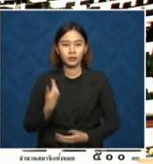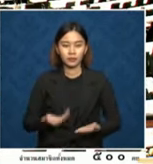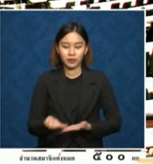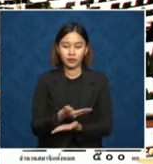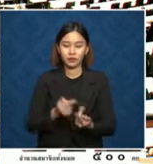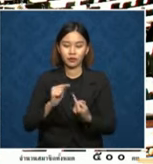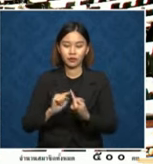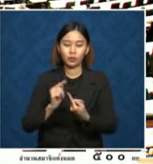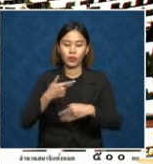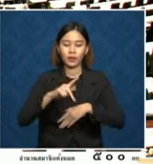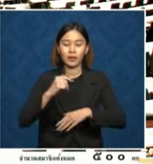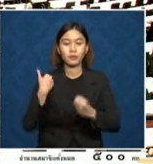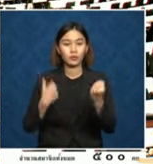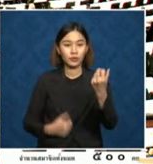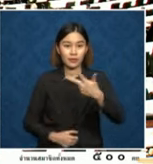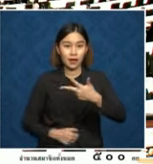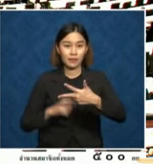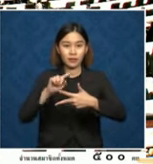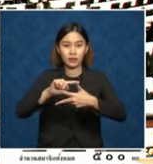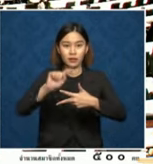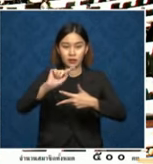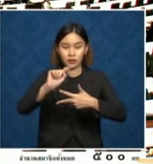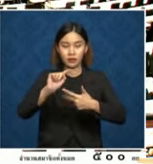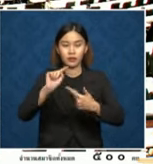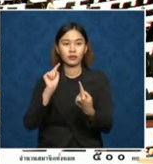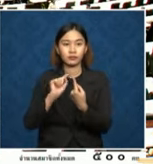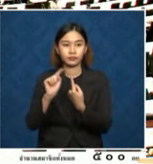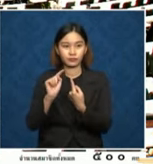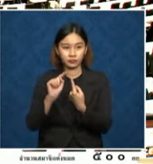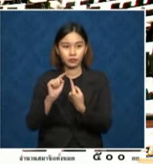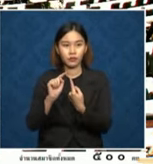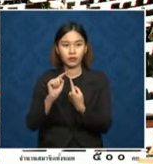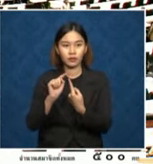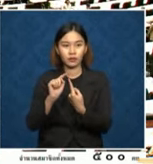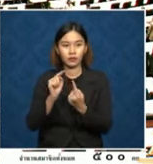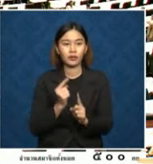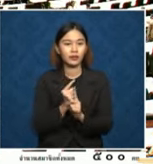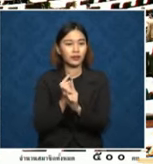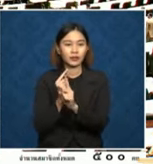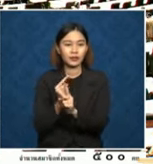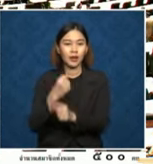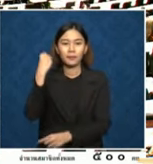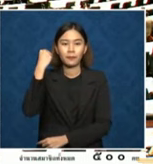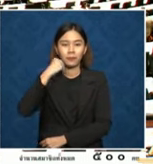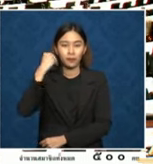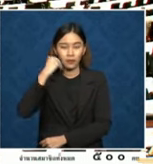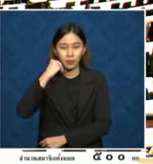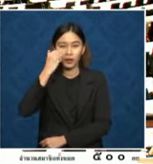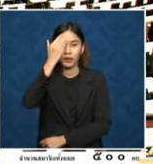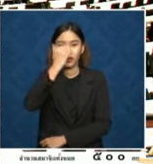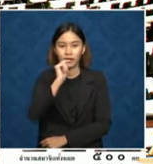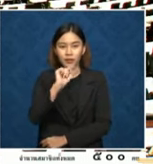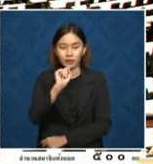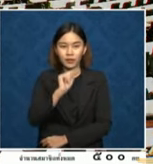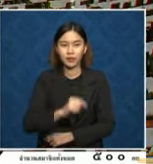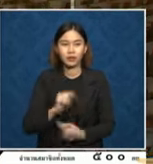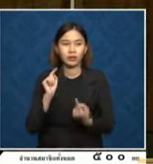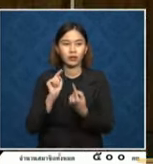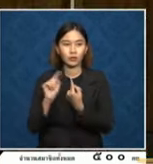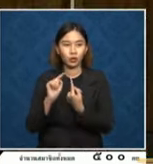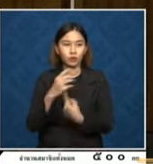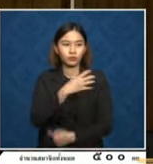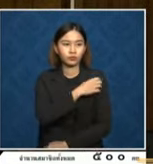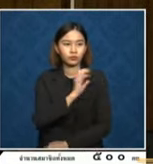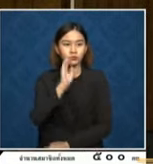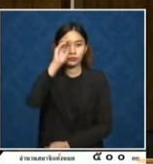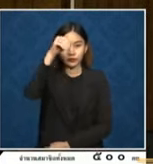ประธานอยู่3เรื่องนะครับเรื่องแรกก็คงจะเป็นเรื่องที่ติดตามกันมาหลายครั้งแล้วนะเนื่องจากว่าในส่วนของเทศ